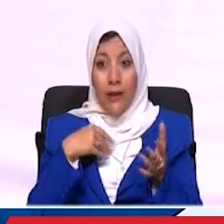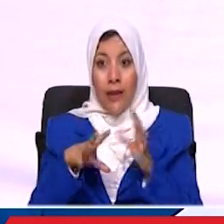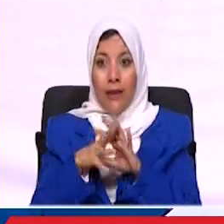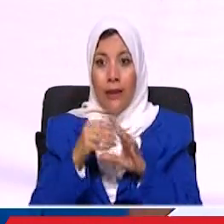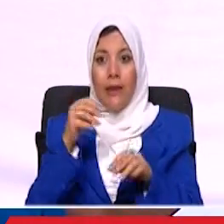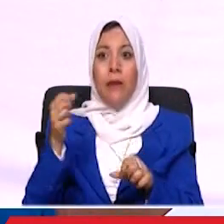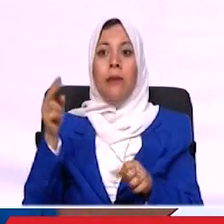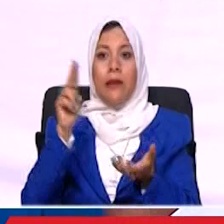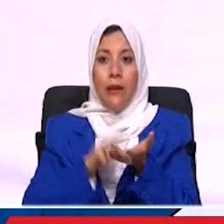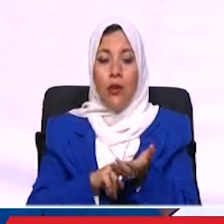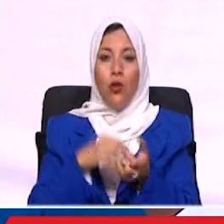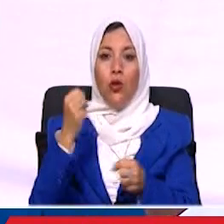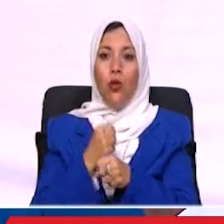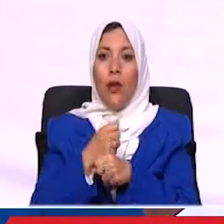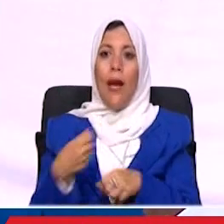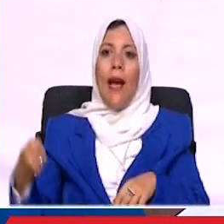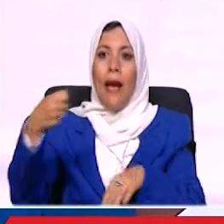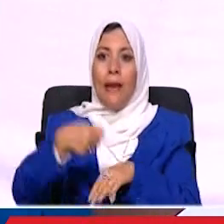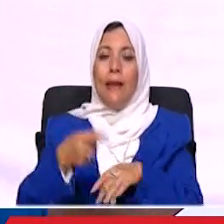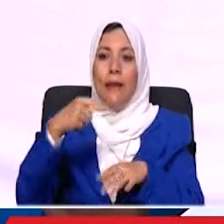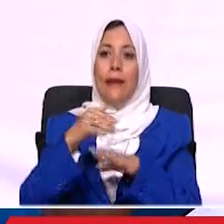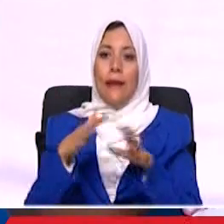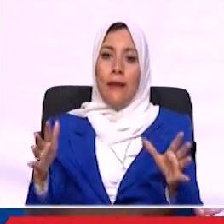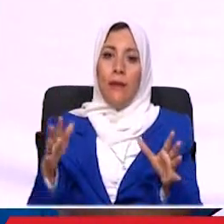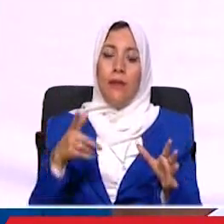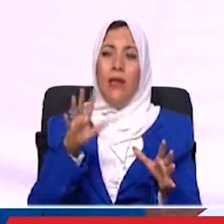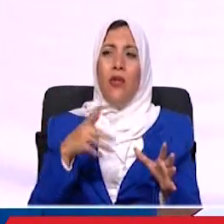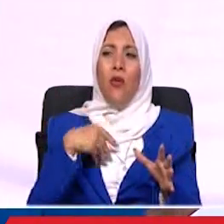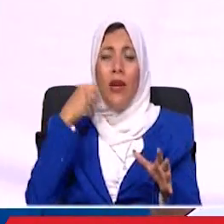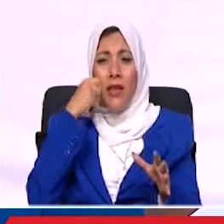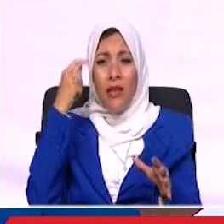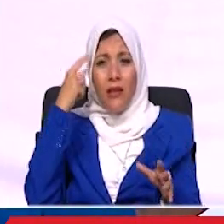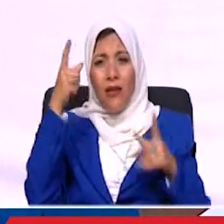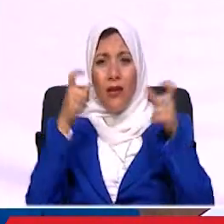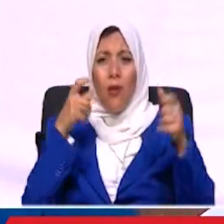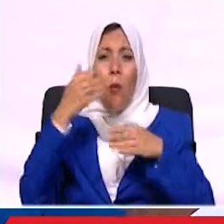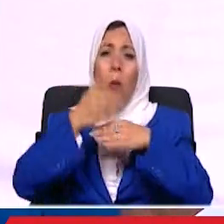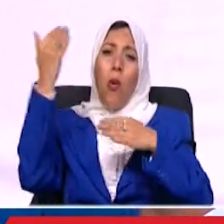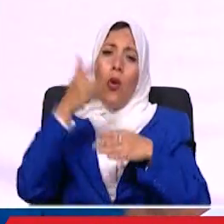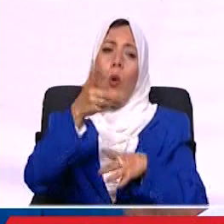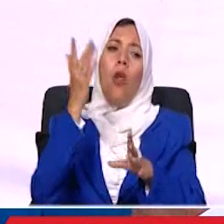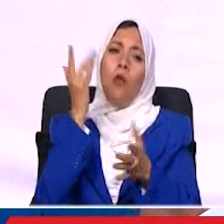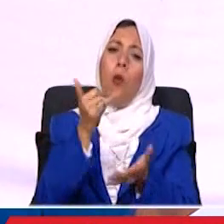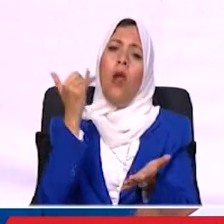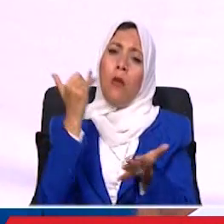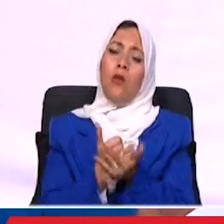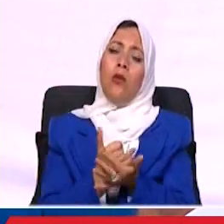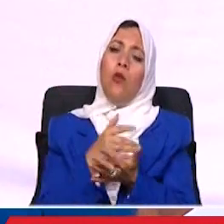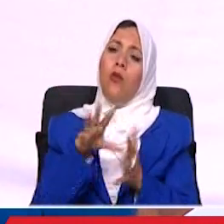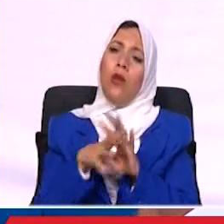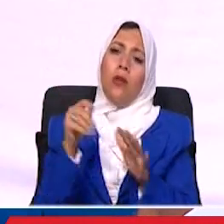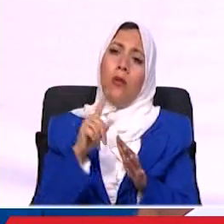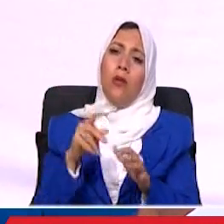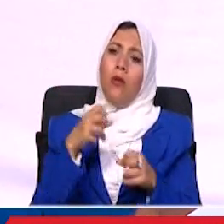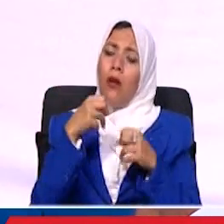يعني يستخدمني احسن من كده في حاجات معينه، بس دي تبقى اراء اخراج، فلو هو شاف ان هو ما